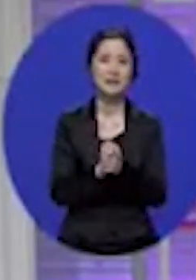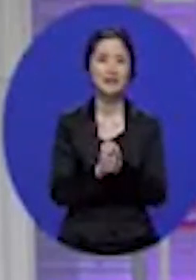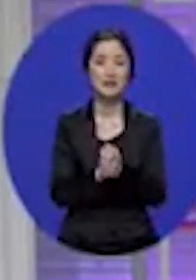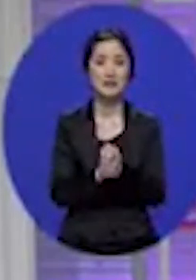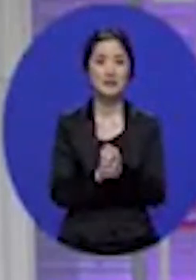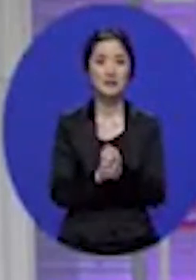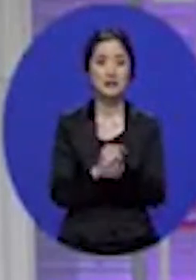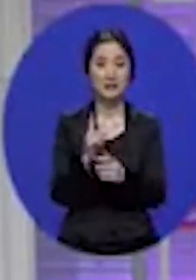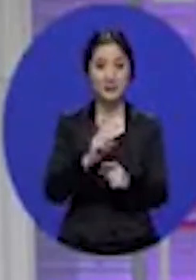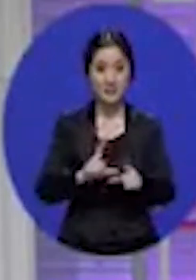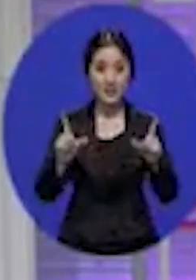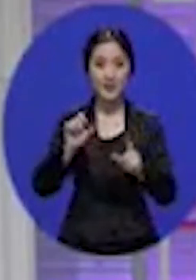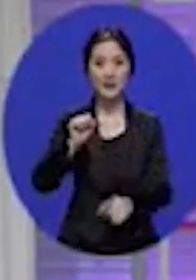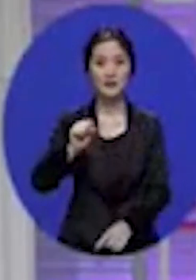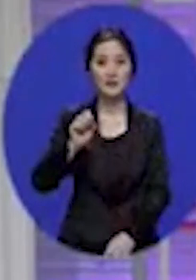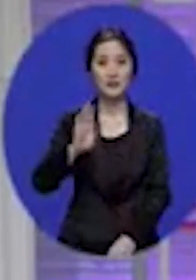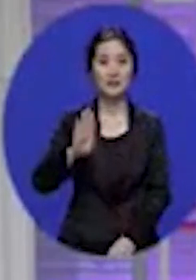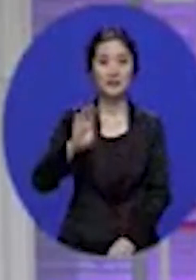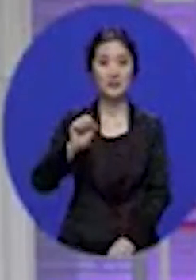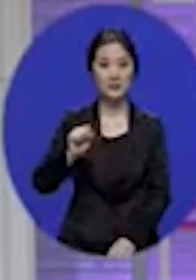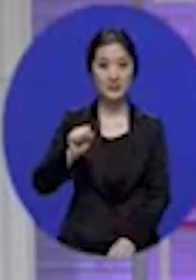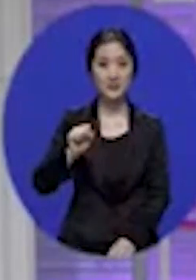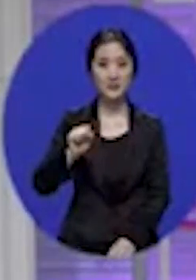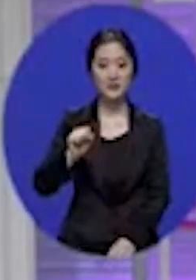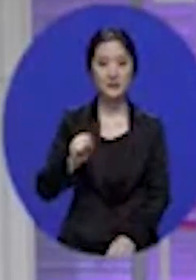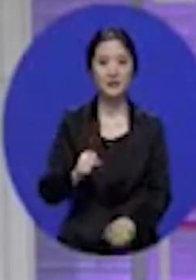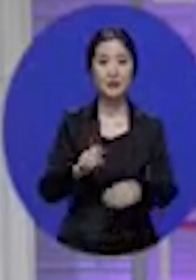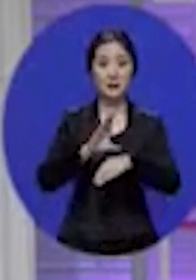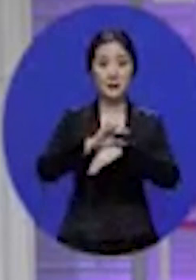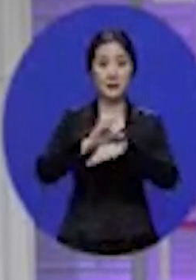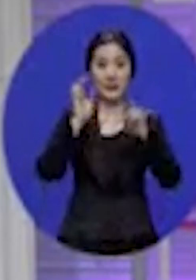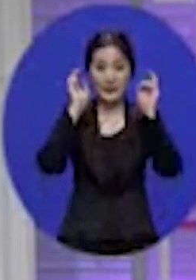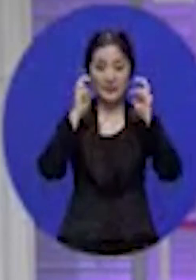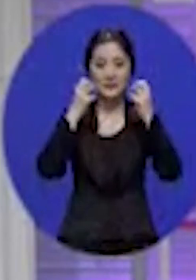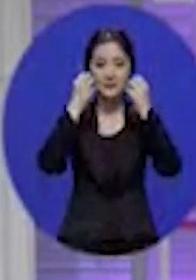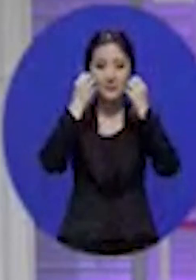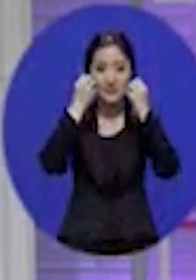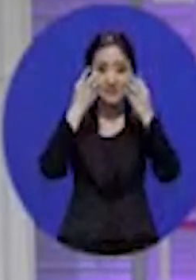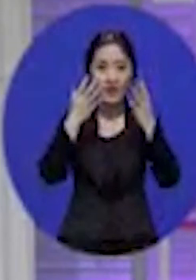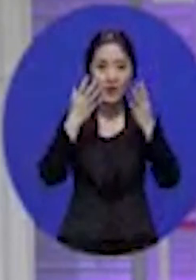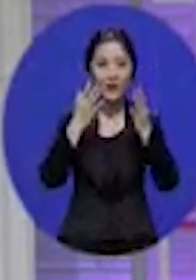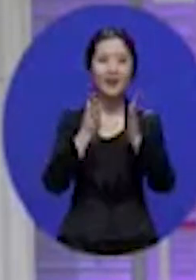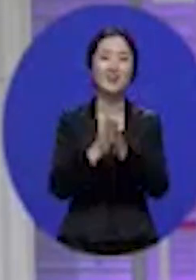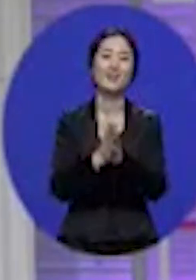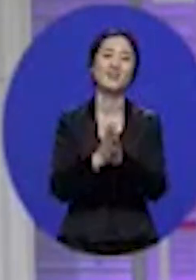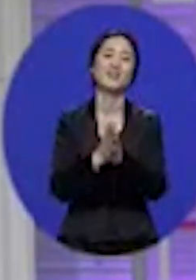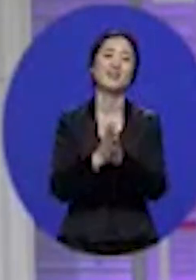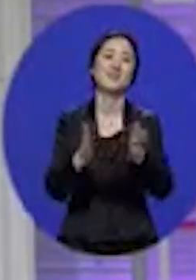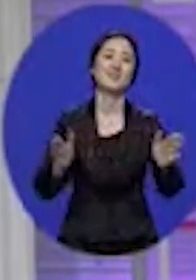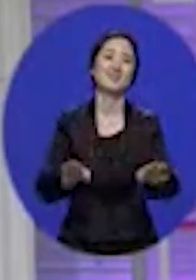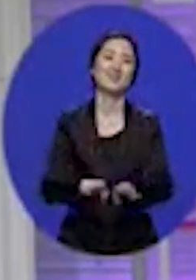그러다 보니까 SBS라는 지상파 방송국이 제 덕분에 생기게 된 거예요.